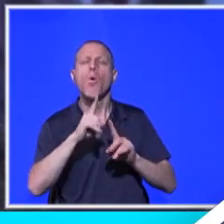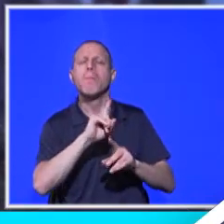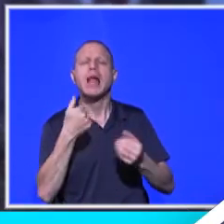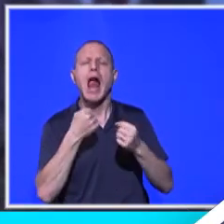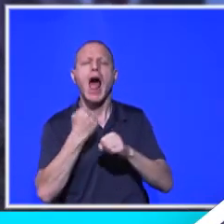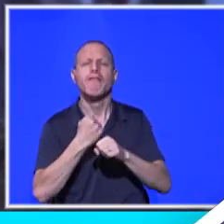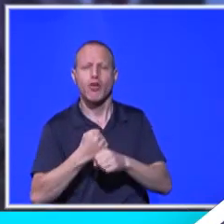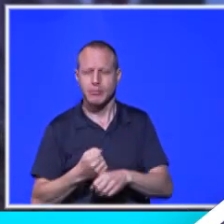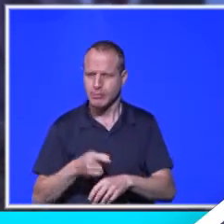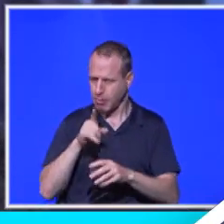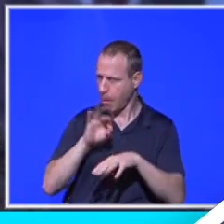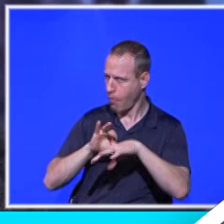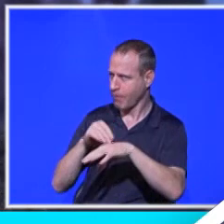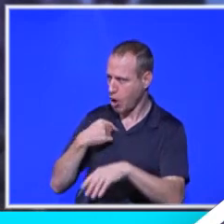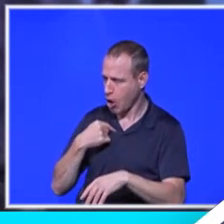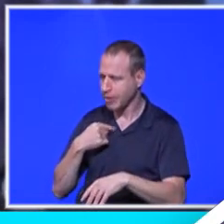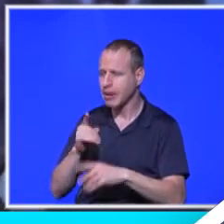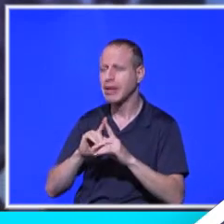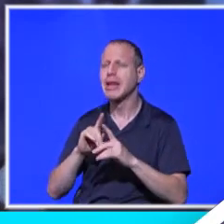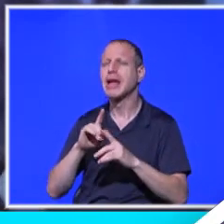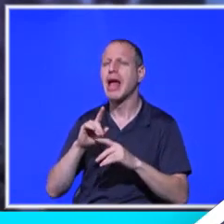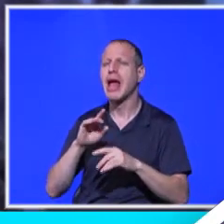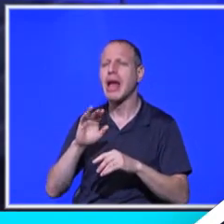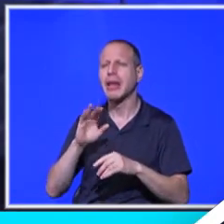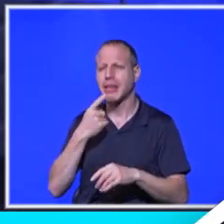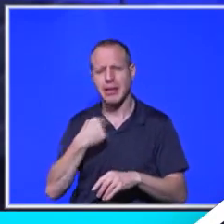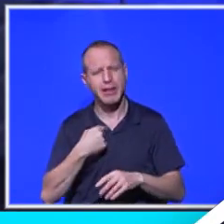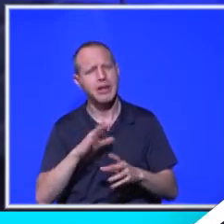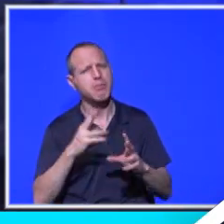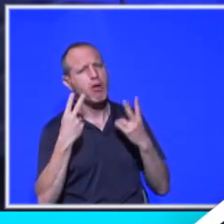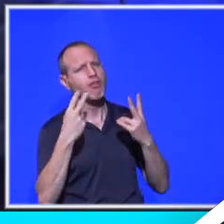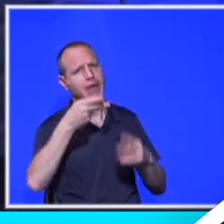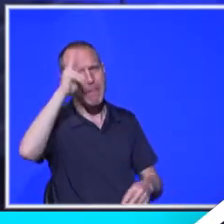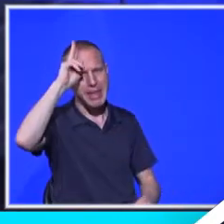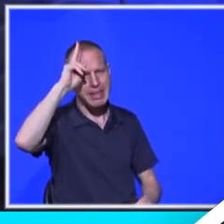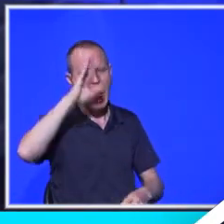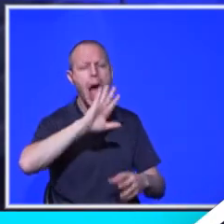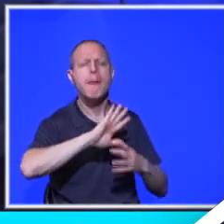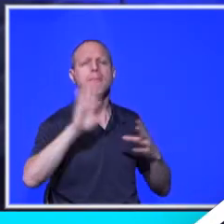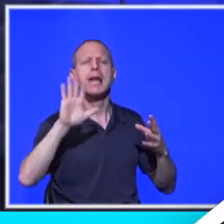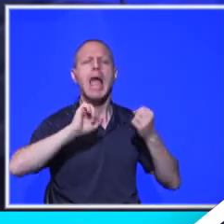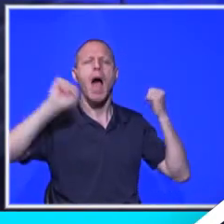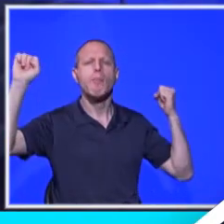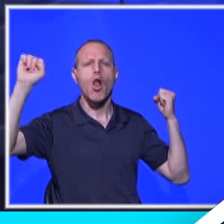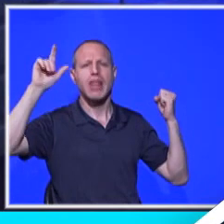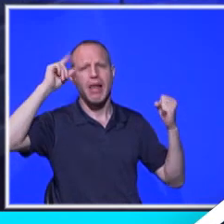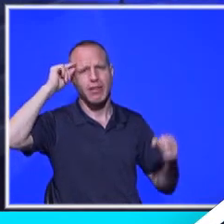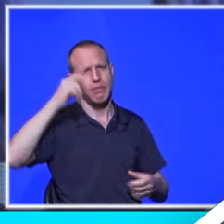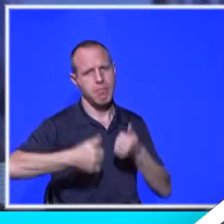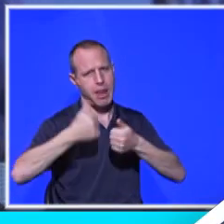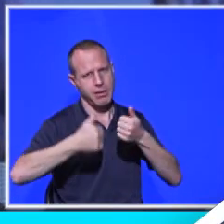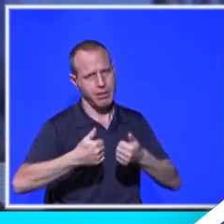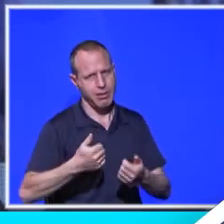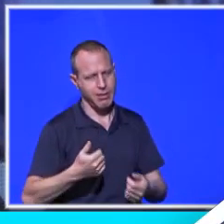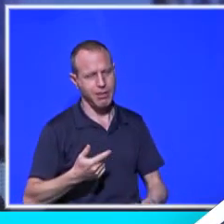בדיוק העניין הזה. האם האידיאולוגיה הזאת של כן נתניהו... תגיד לי, מה שווה ביתר בלי הפועל תל אביב בליגה? אין את מי... זה מדהים שאתה